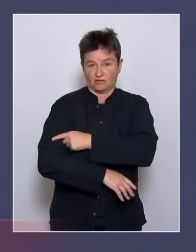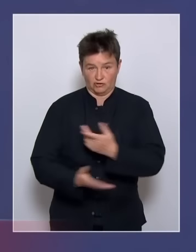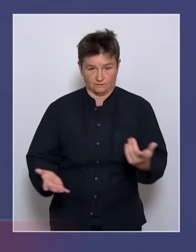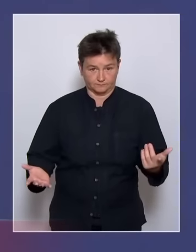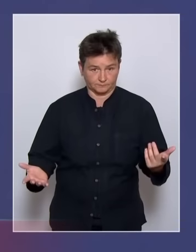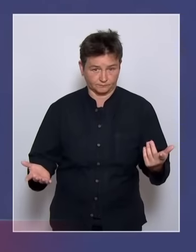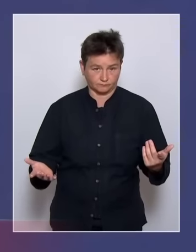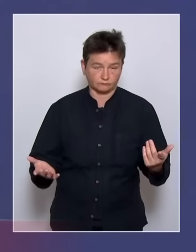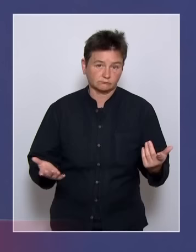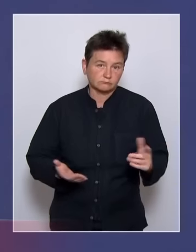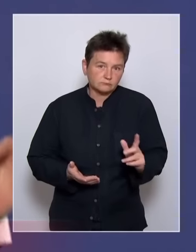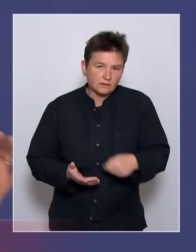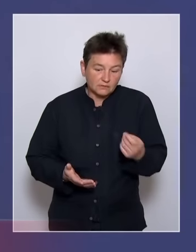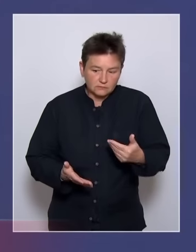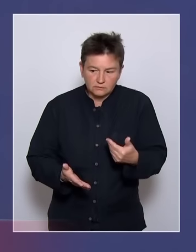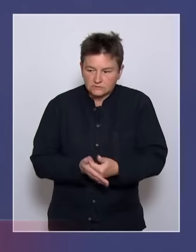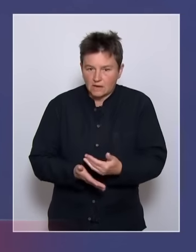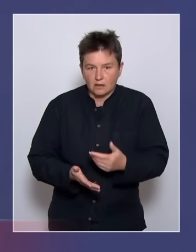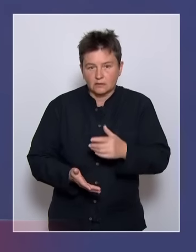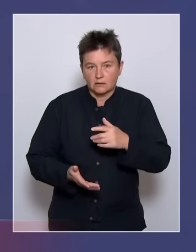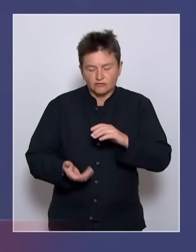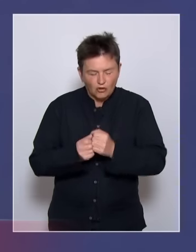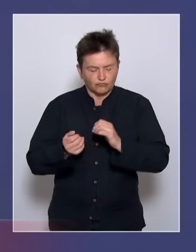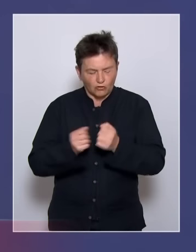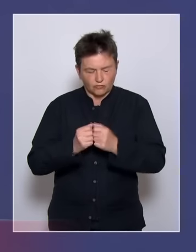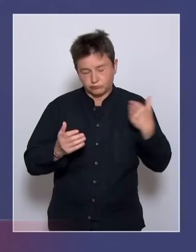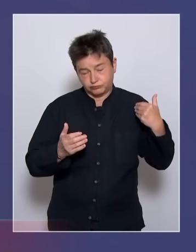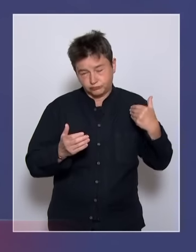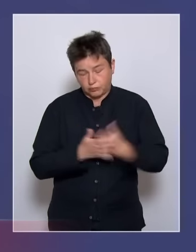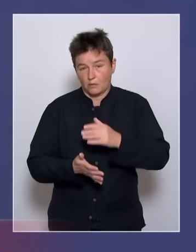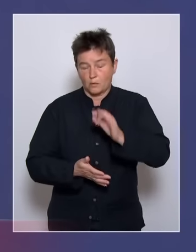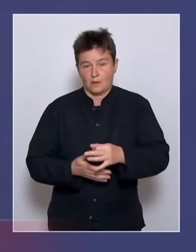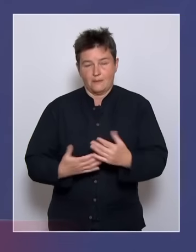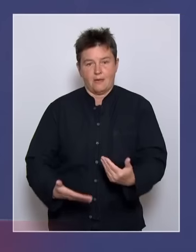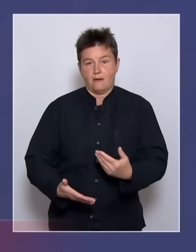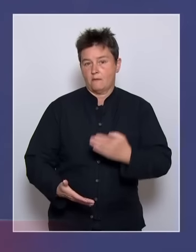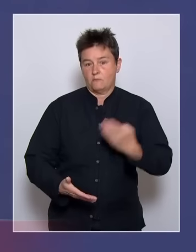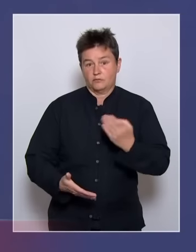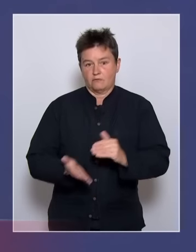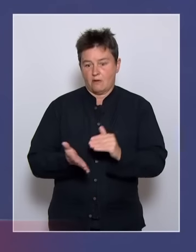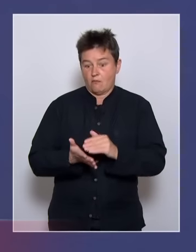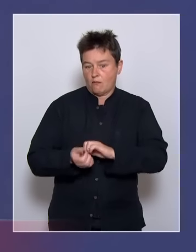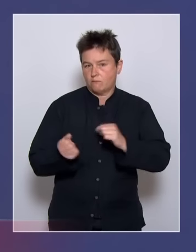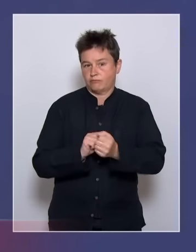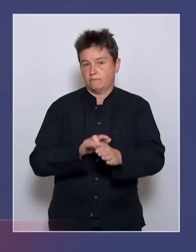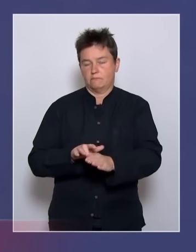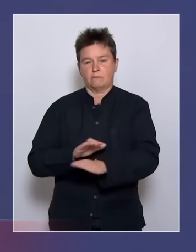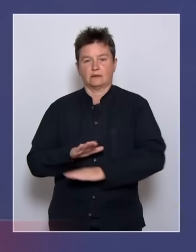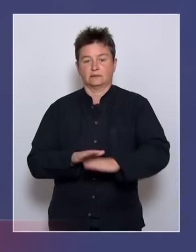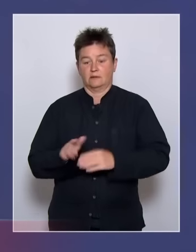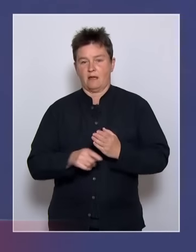parce que c'est sans doute celui sur lequel on a fait le plus de réformes, mais c'est là où on a besoin des transformations à venir les plus fondamentales.